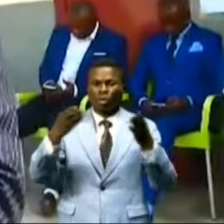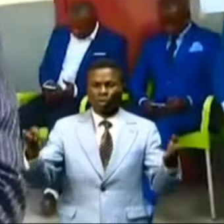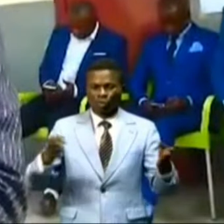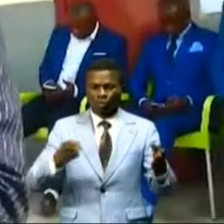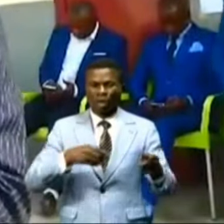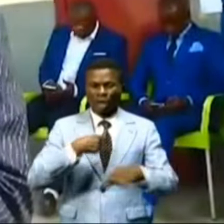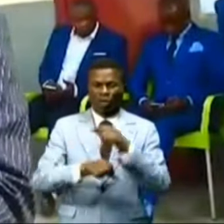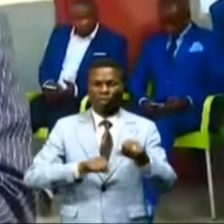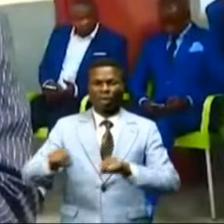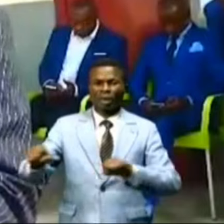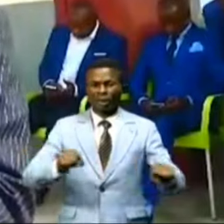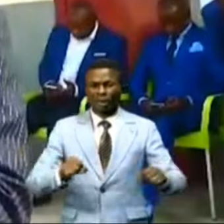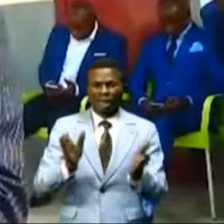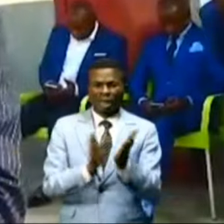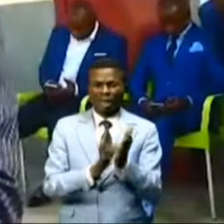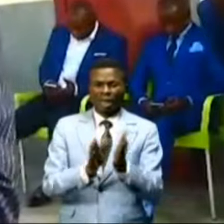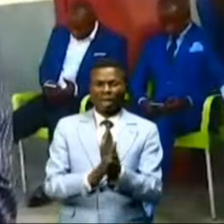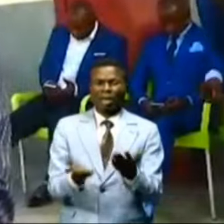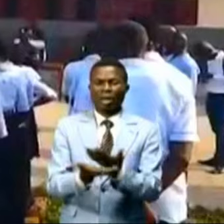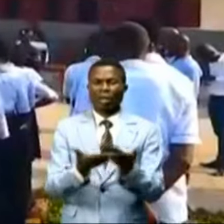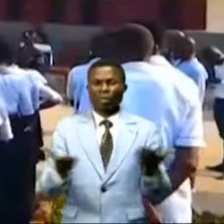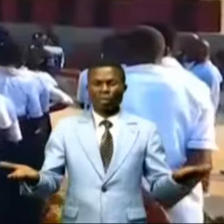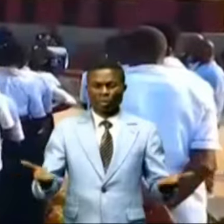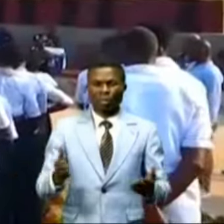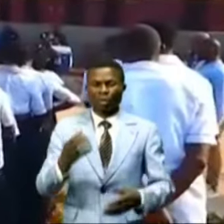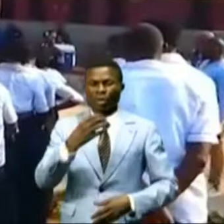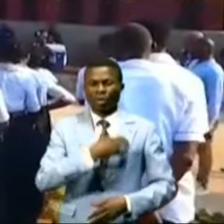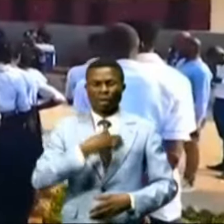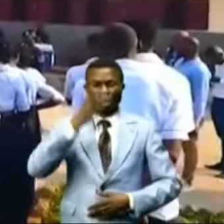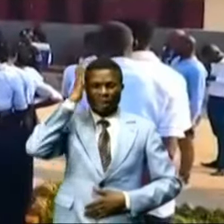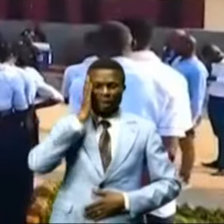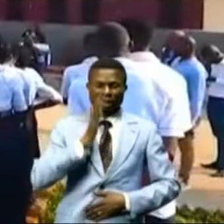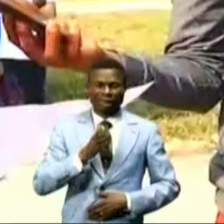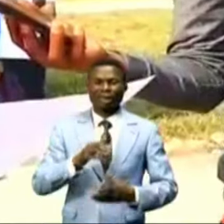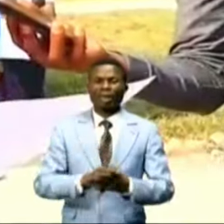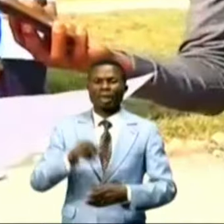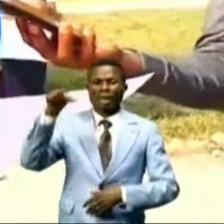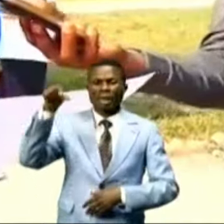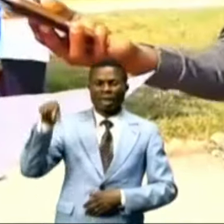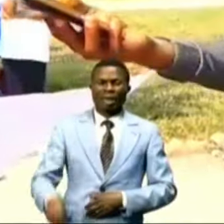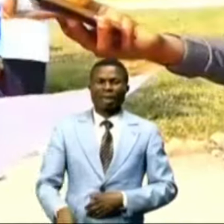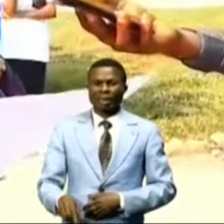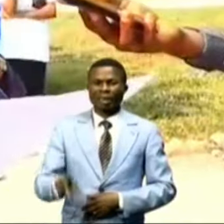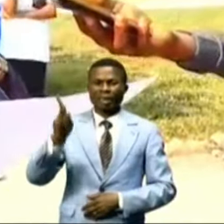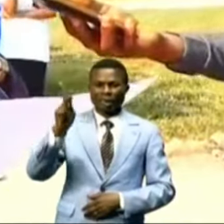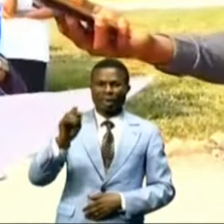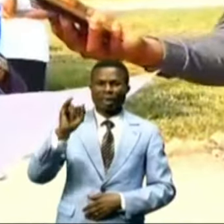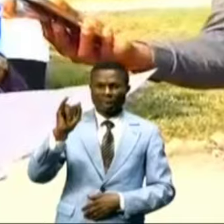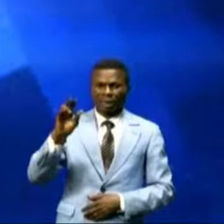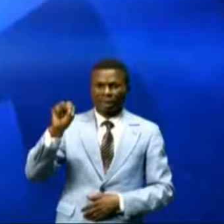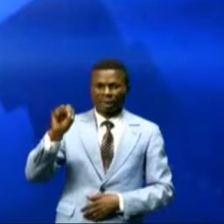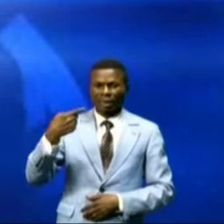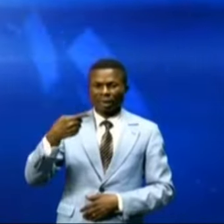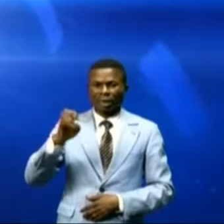précisément dans l'enceinte de l'école primaire Sacré-Cœur au quartier d'Ingenga devant un parterre de personnalités.